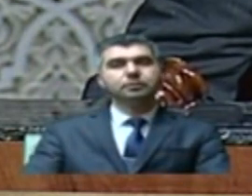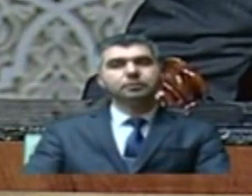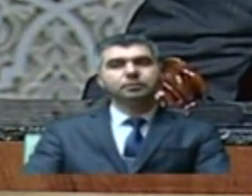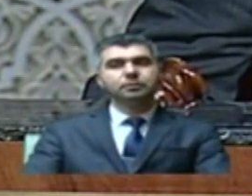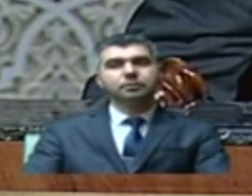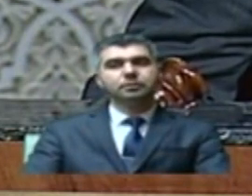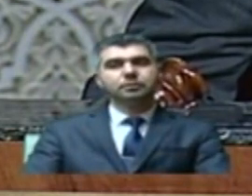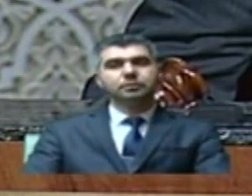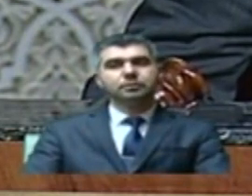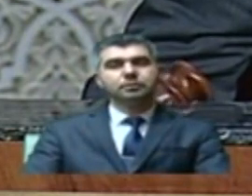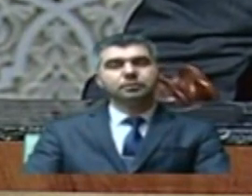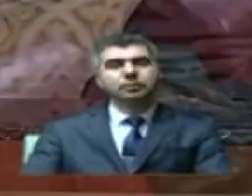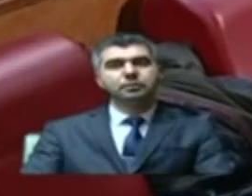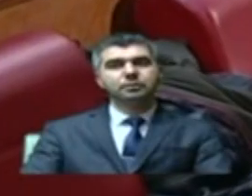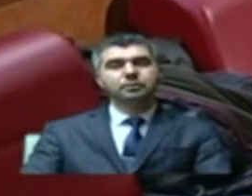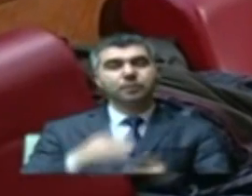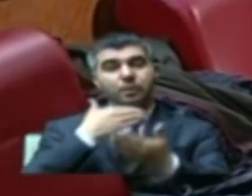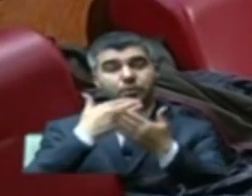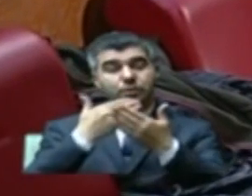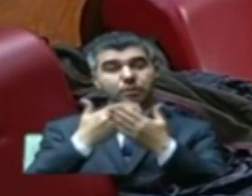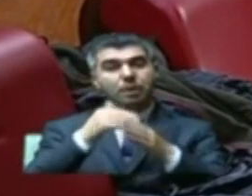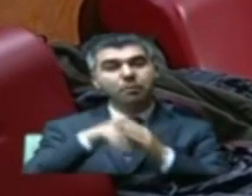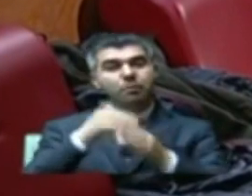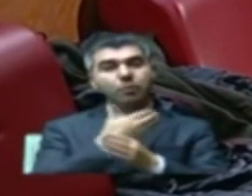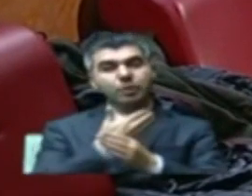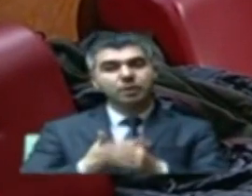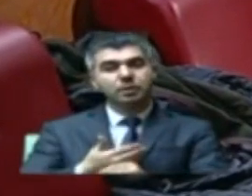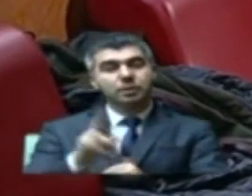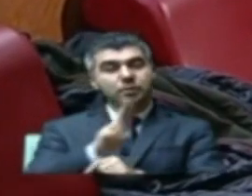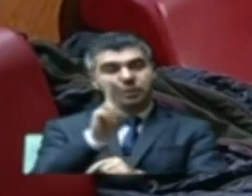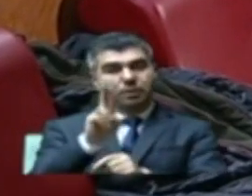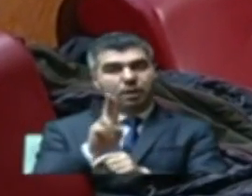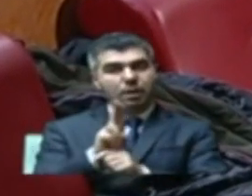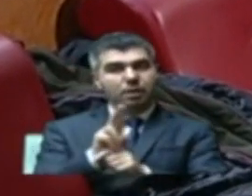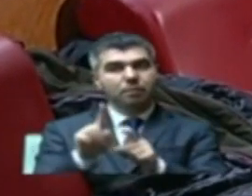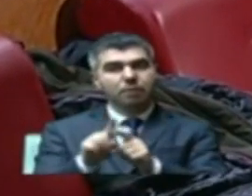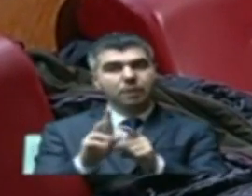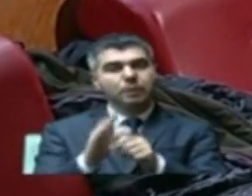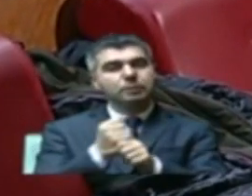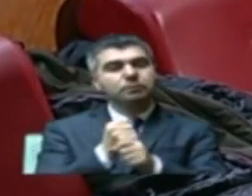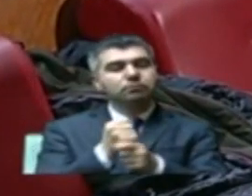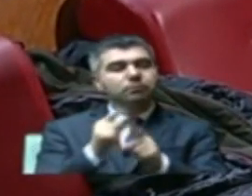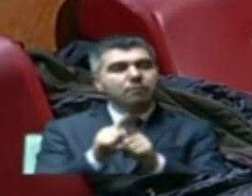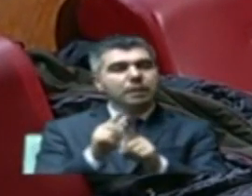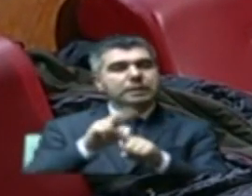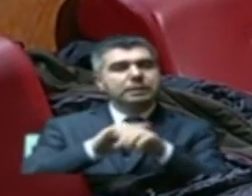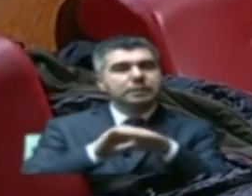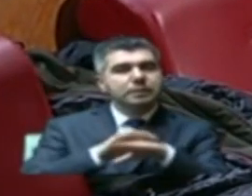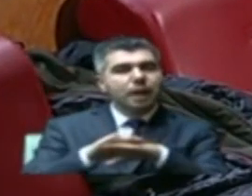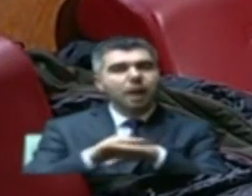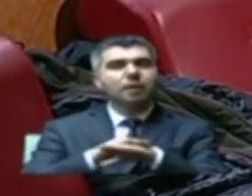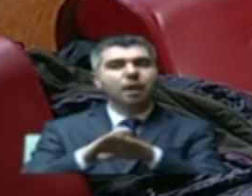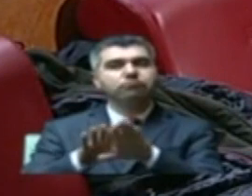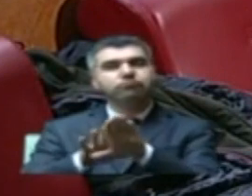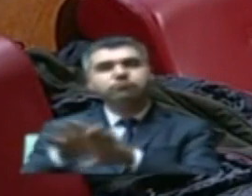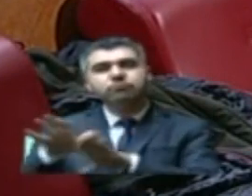طبعا شكرا سيد المستشار. سؤالك هذا على غياب الاراده السياسيه او اصرار السياسي